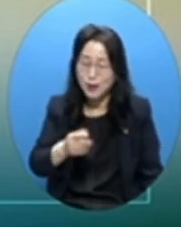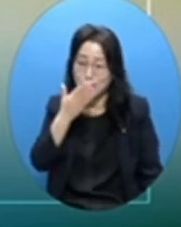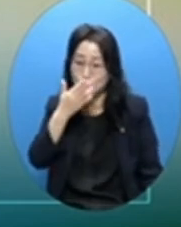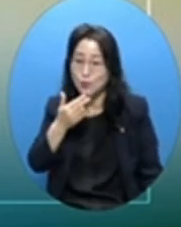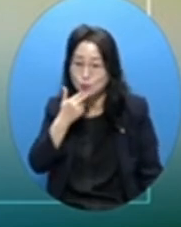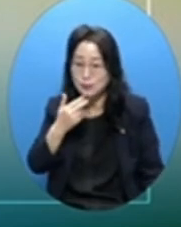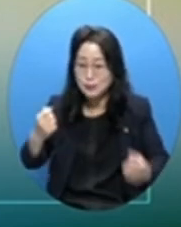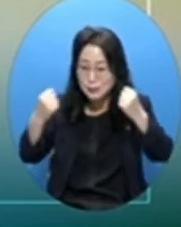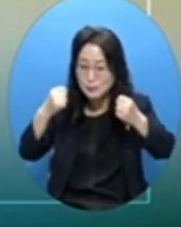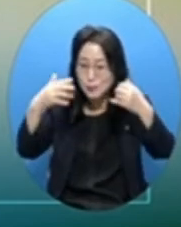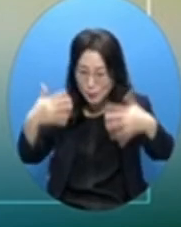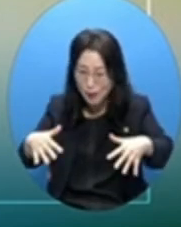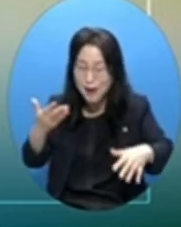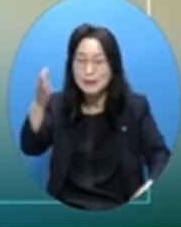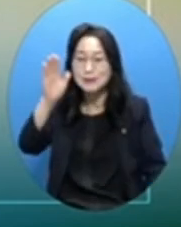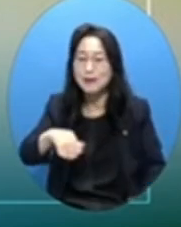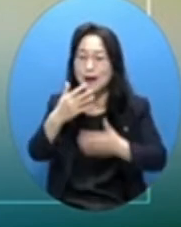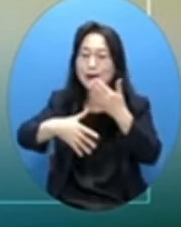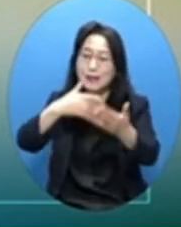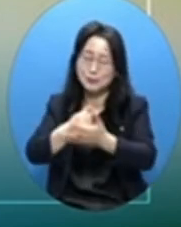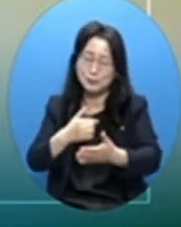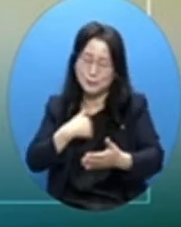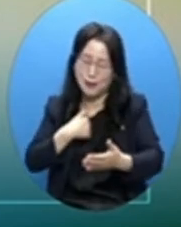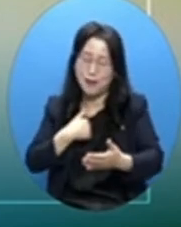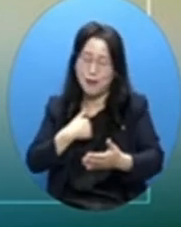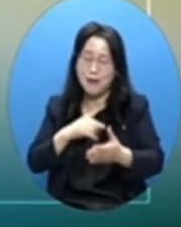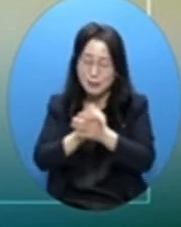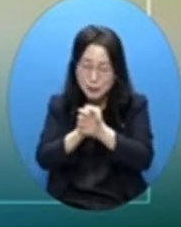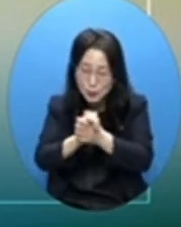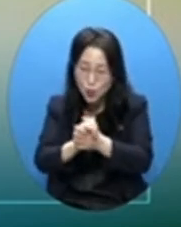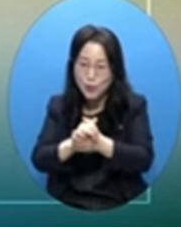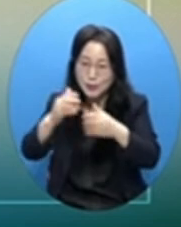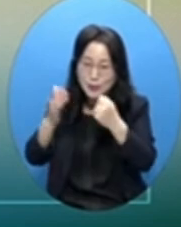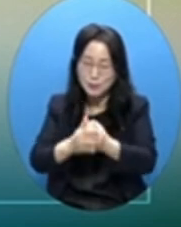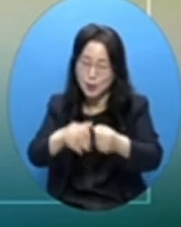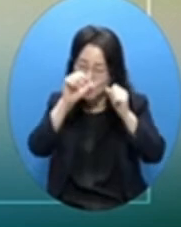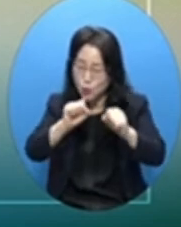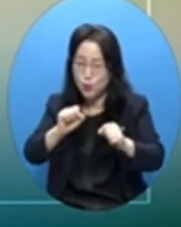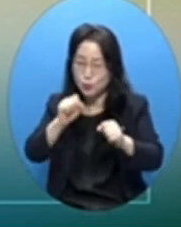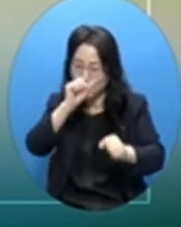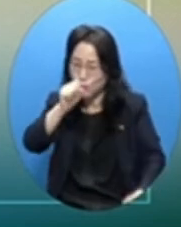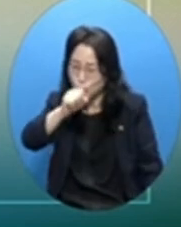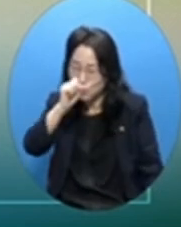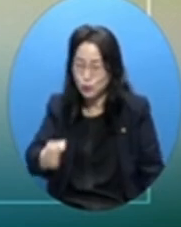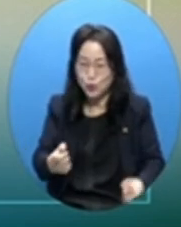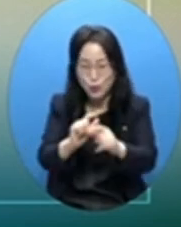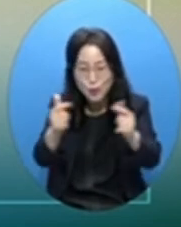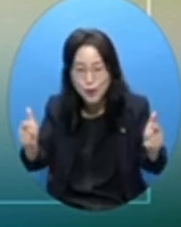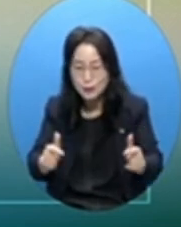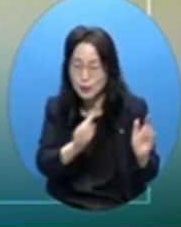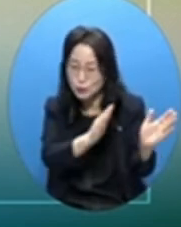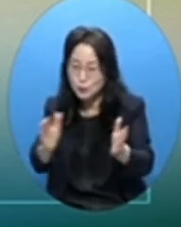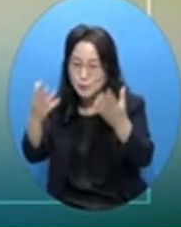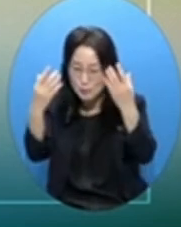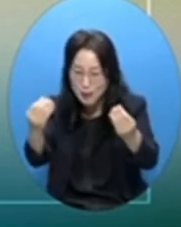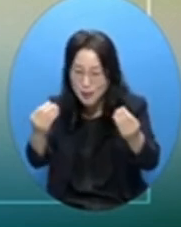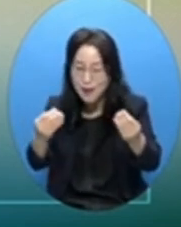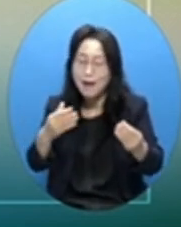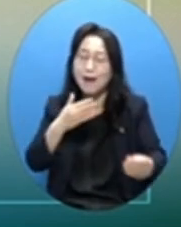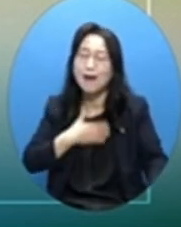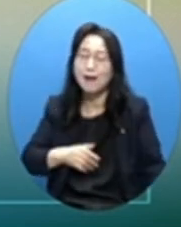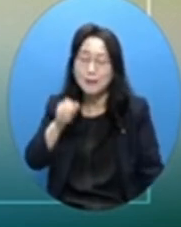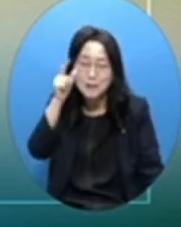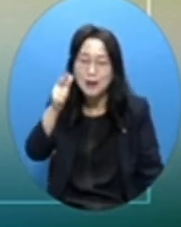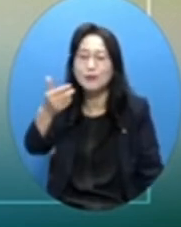존재임을 그러나 하나님은 그런 짝의 기도를 통해 모든 좋은 것을 주시려고 준비해 놓으신 분임을 분이심을 알게 해 주었으니